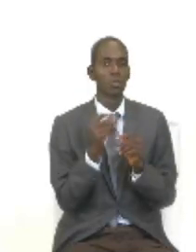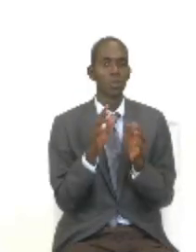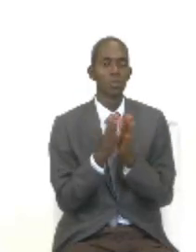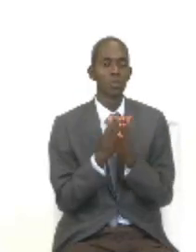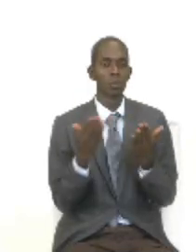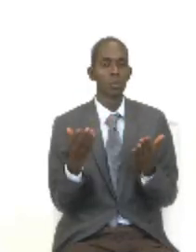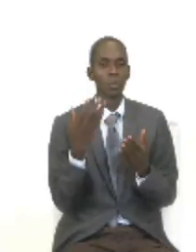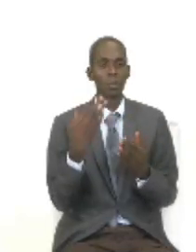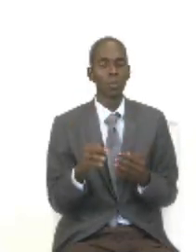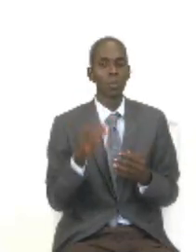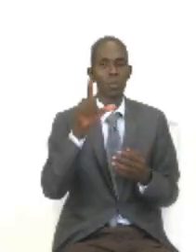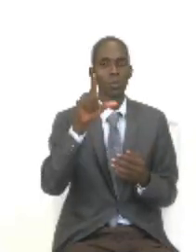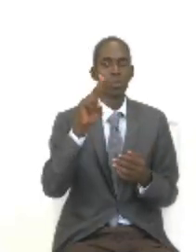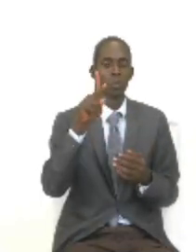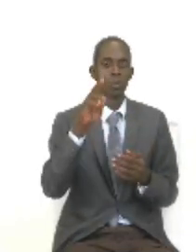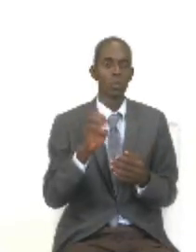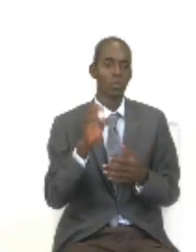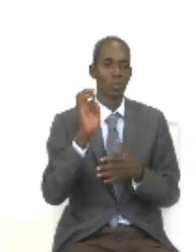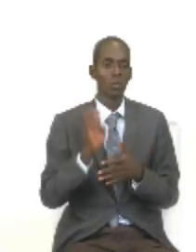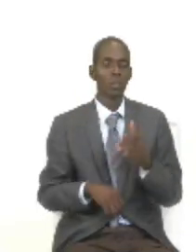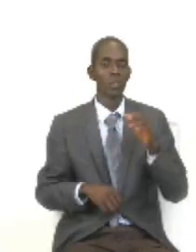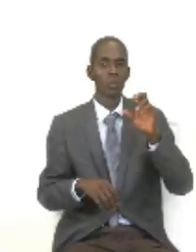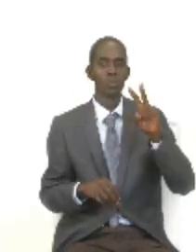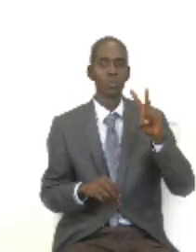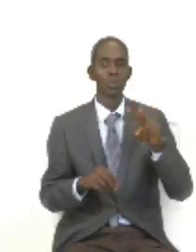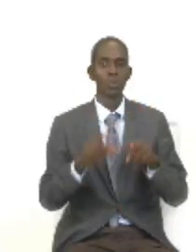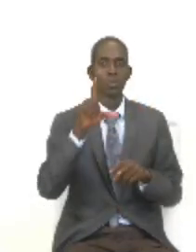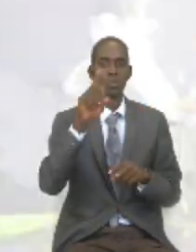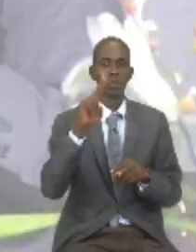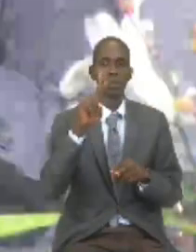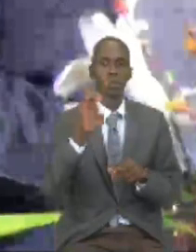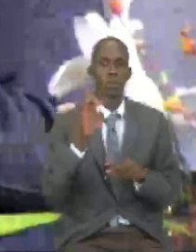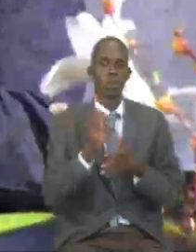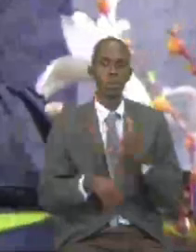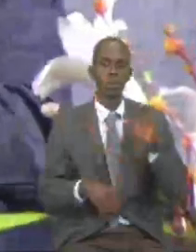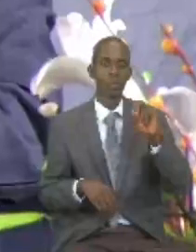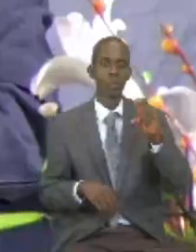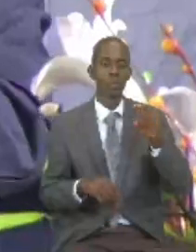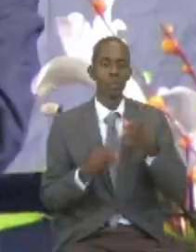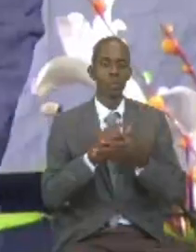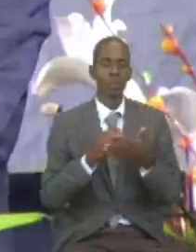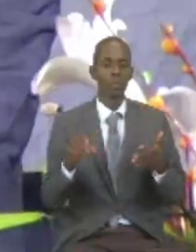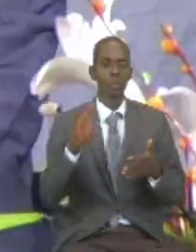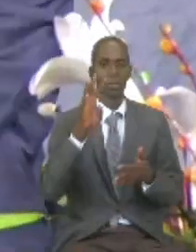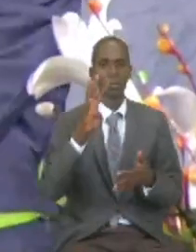dans la course devant toi. On va à Luc,